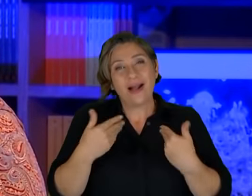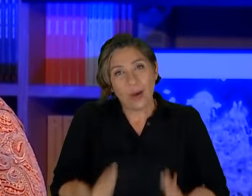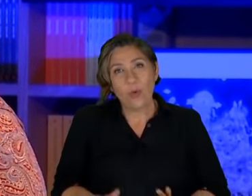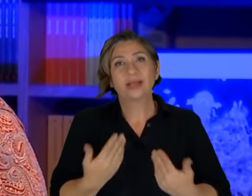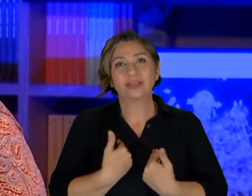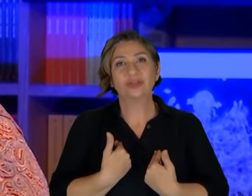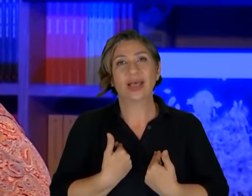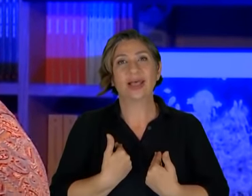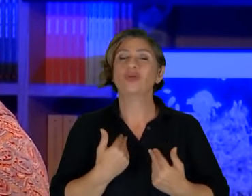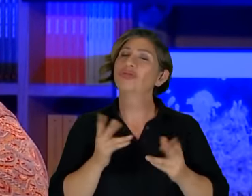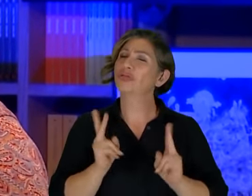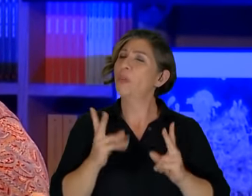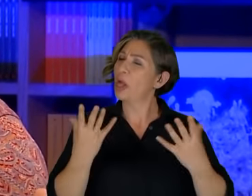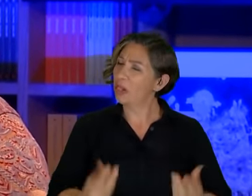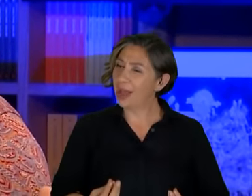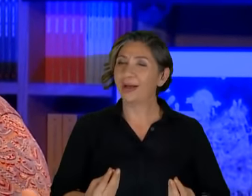de doğal olarak